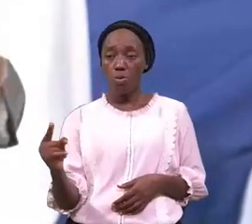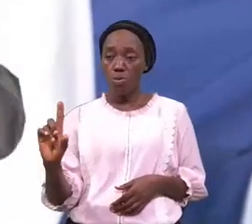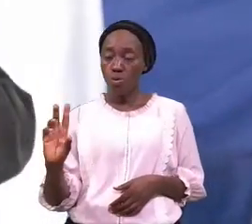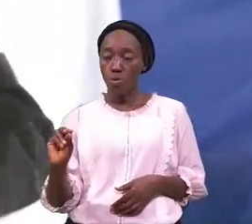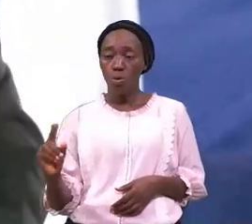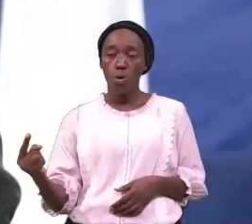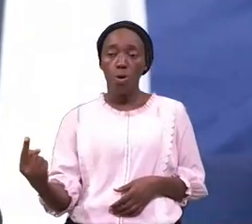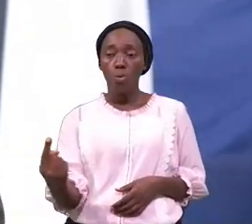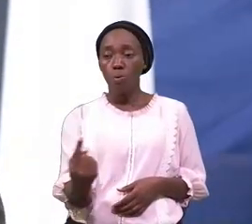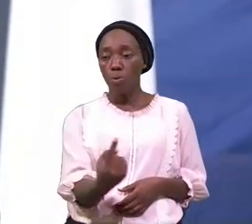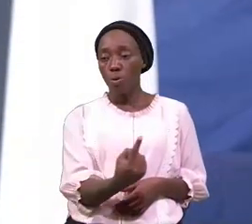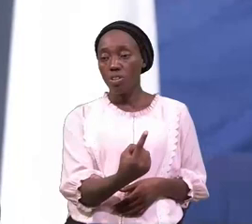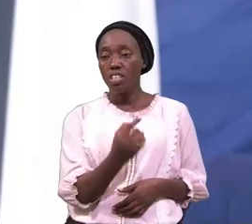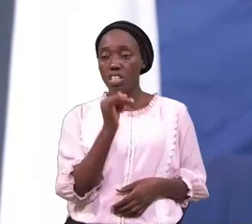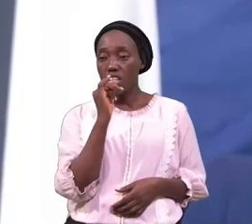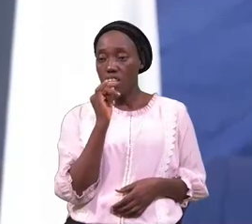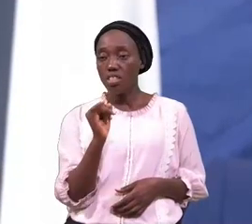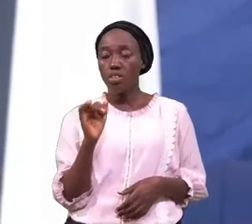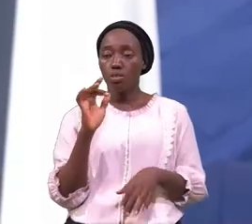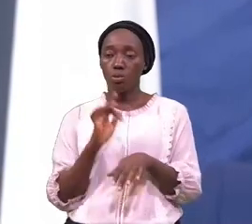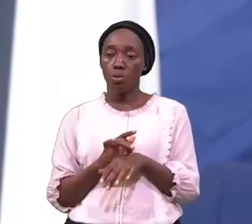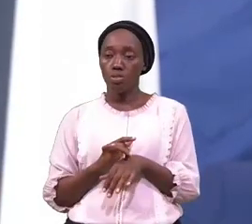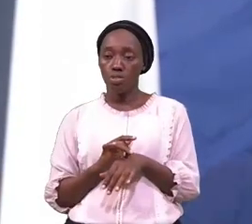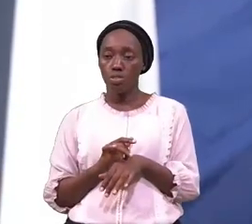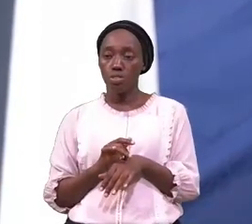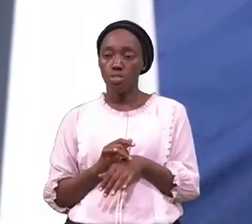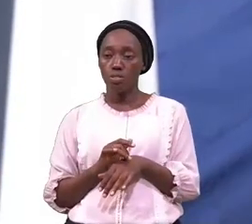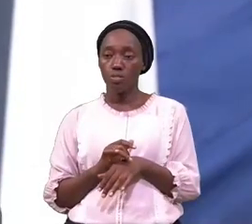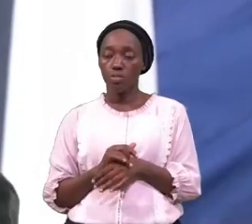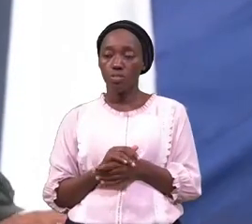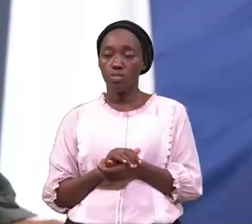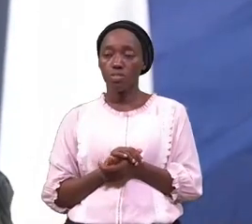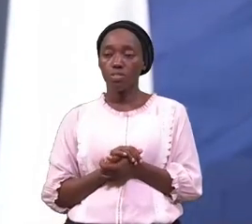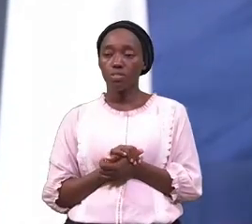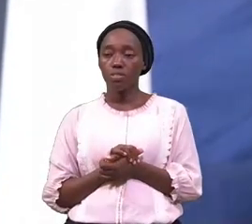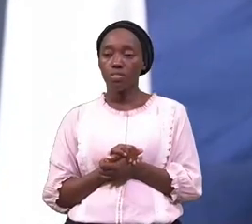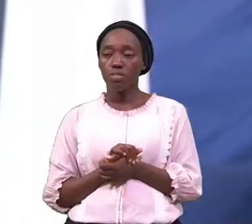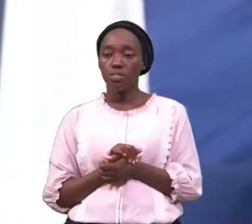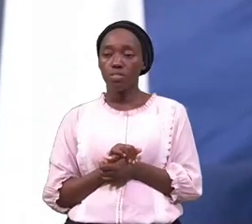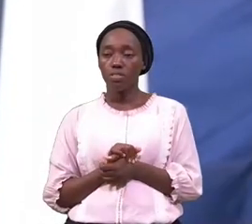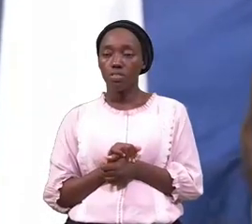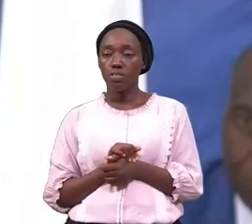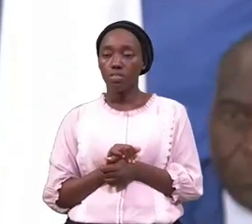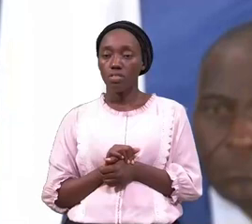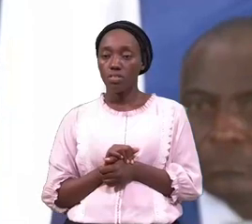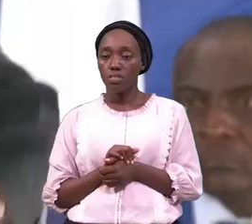Et même le prédicateur ne comprend pas le thème qu'on lui a donné. Personne ne viendra à la